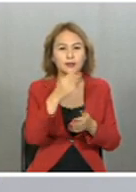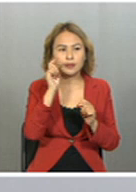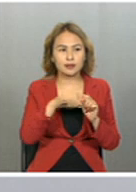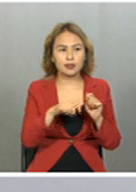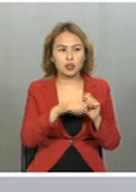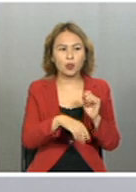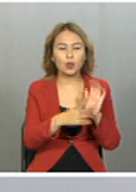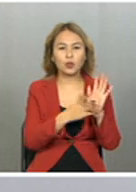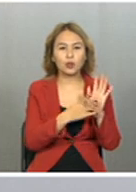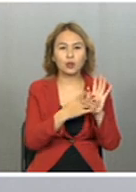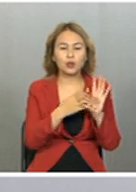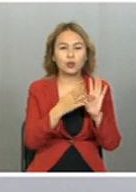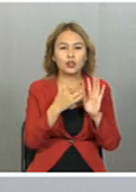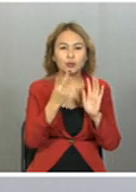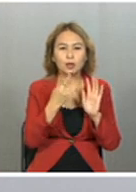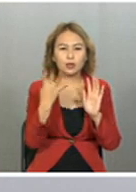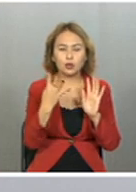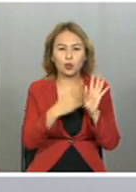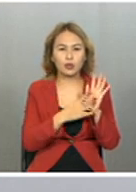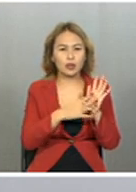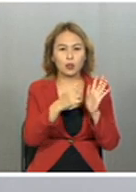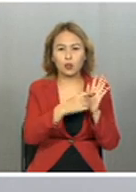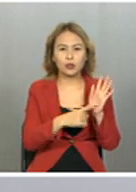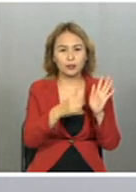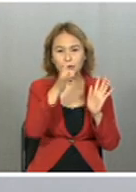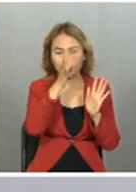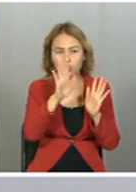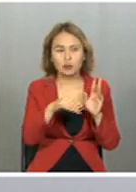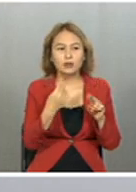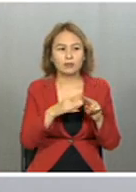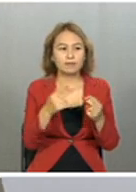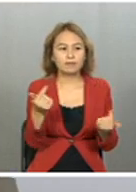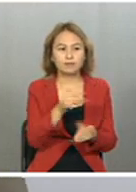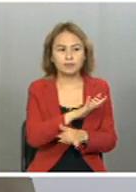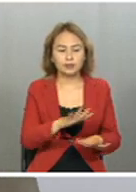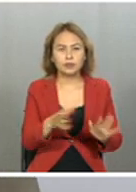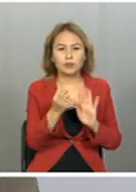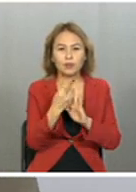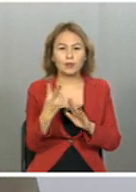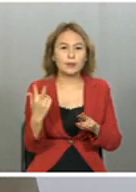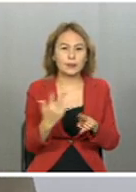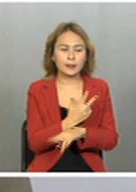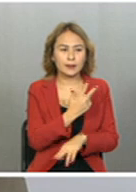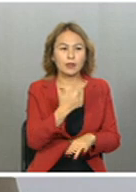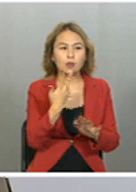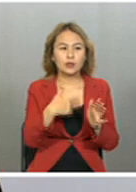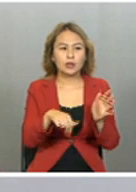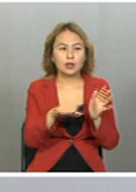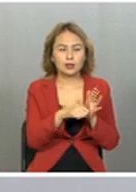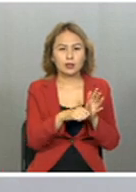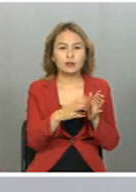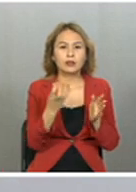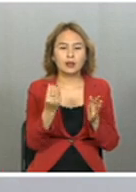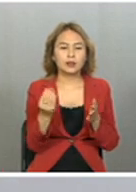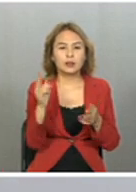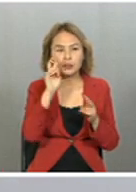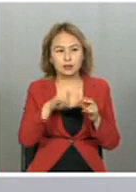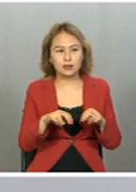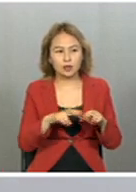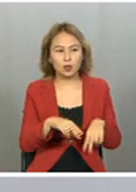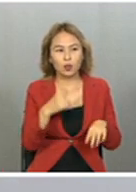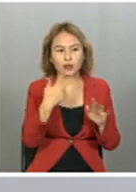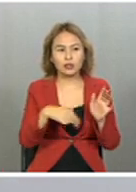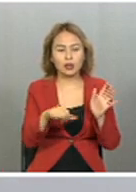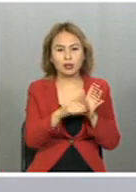9-ға бөлінбейді, сондықтан келмейді. Ары қарай 12-ні 3 еселейміз, 36. Тағы тексерейік, 36